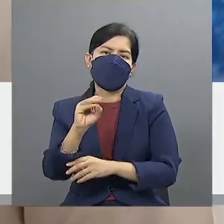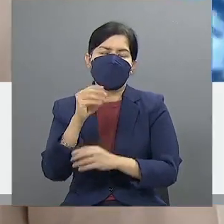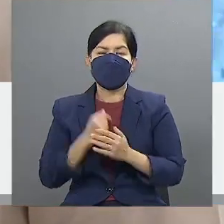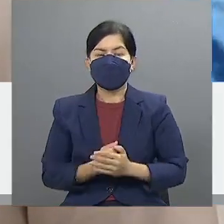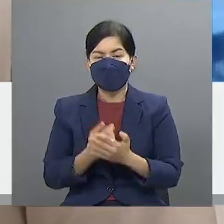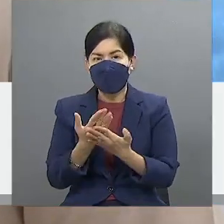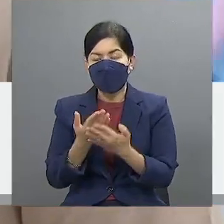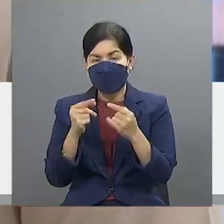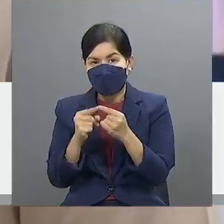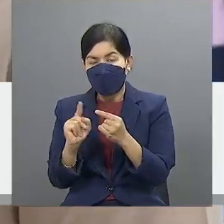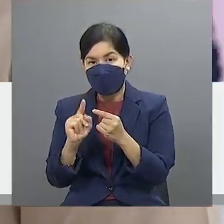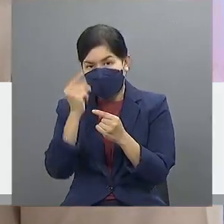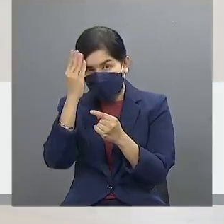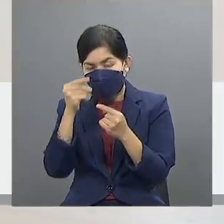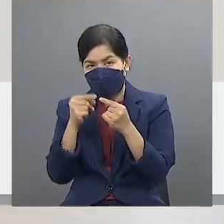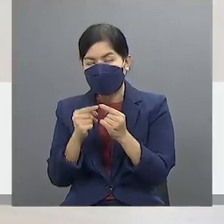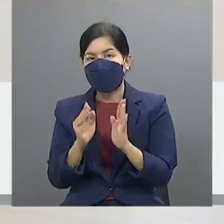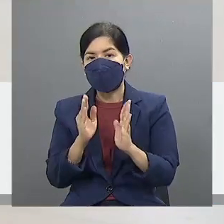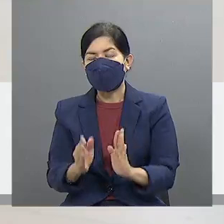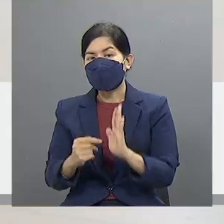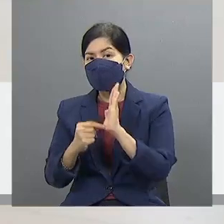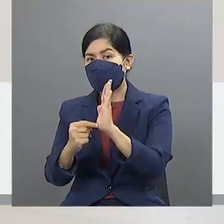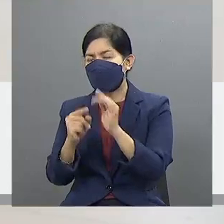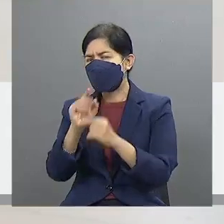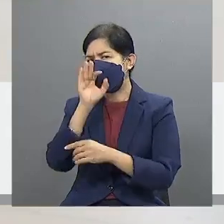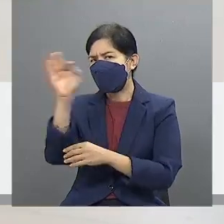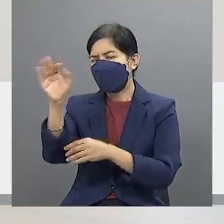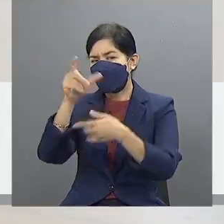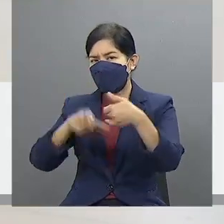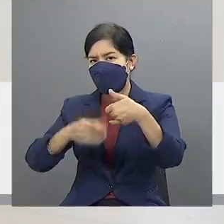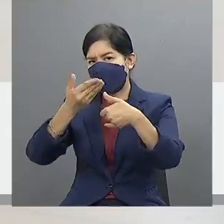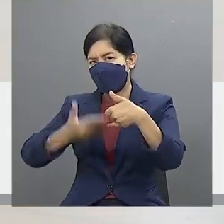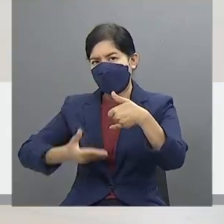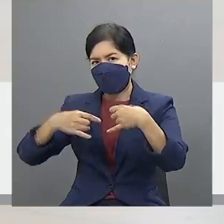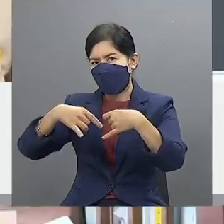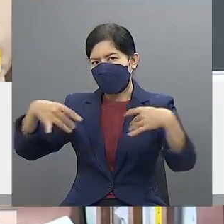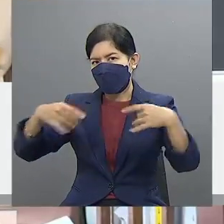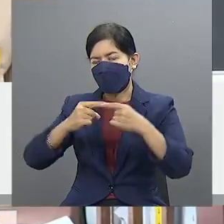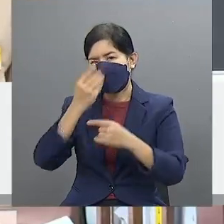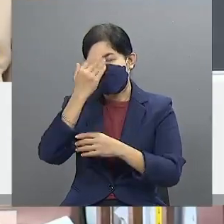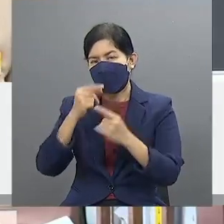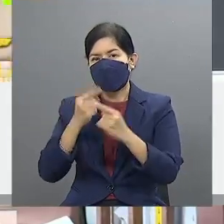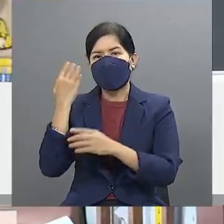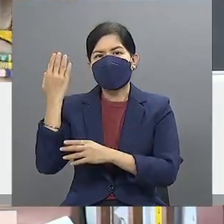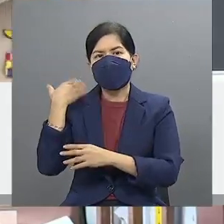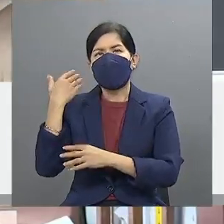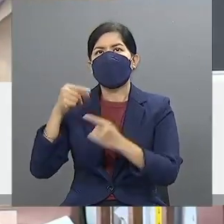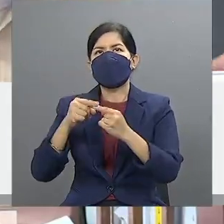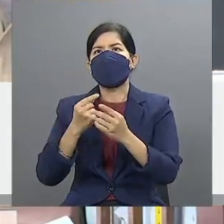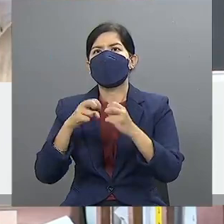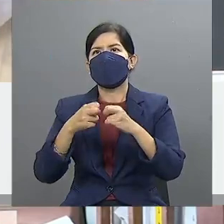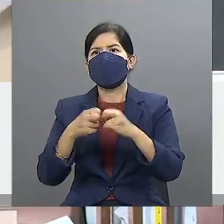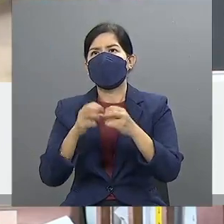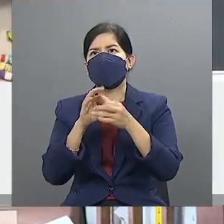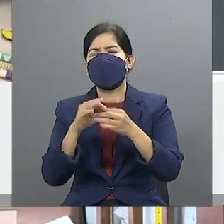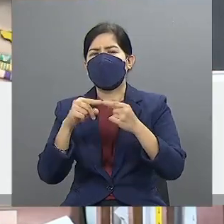รณีที่มีคนยื่นคำร้องว่าคุณศิระขาดคุณสมบัติเหตุเคยต้องคำพิพากษาในคดีฉ้อโกงค่ะสำห